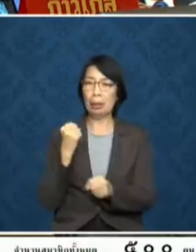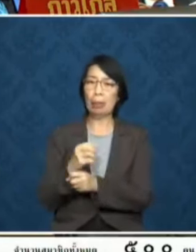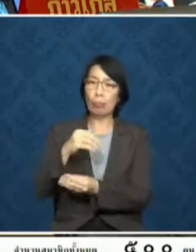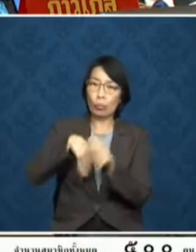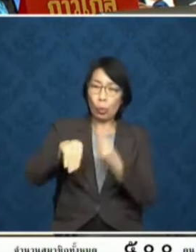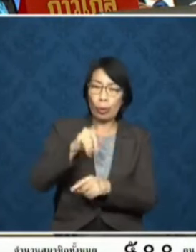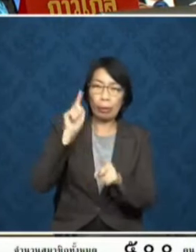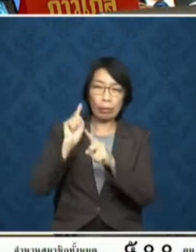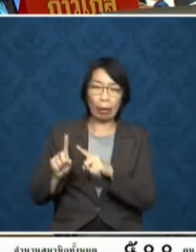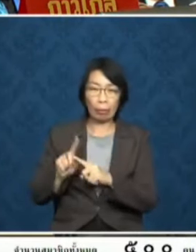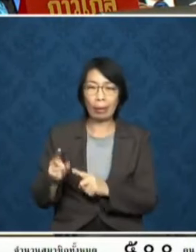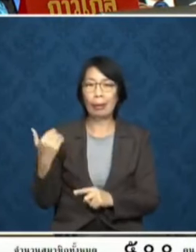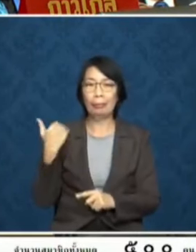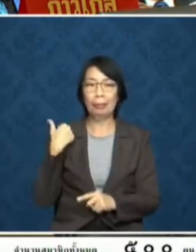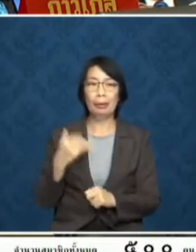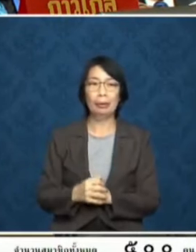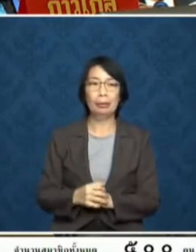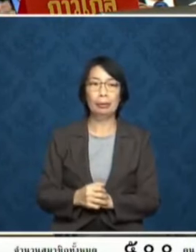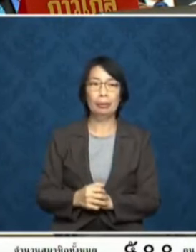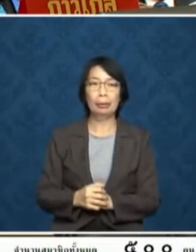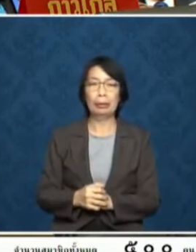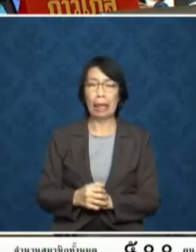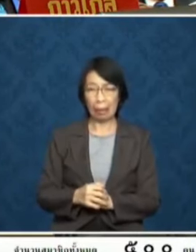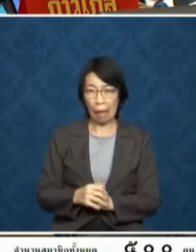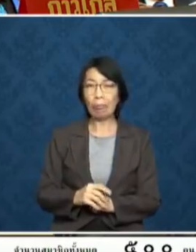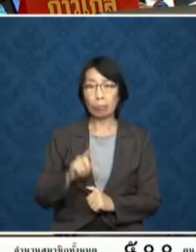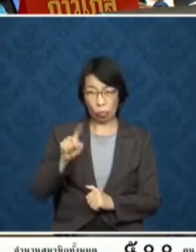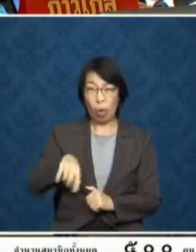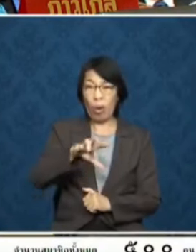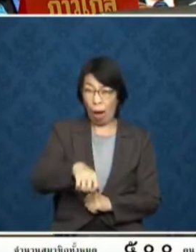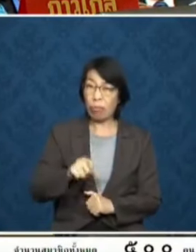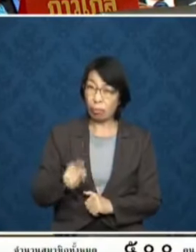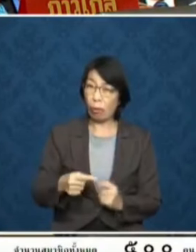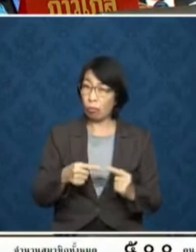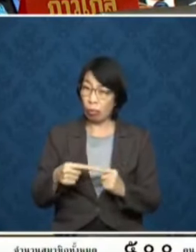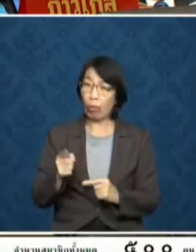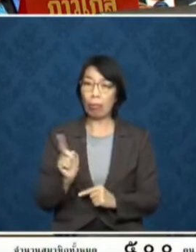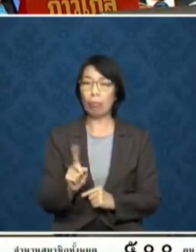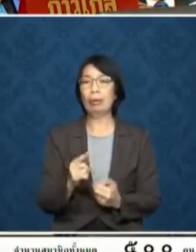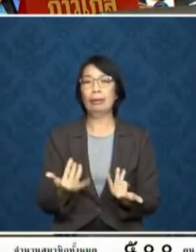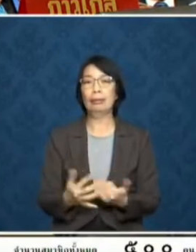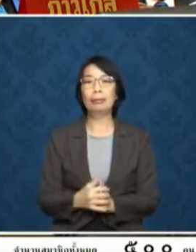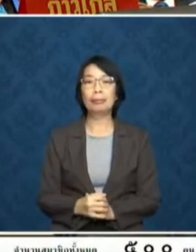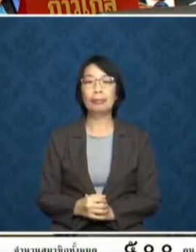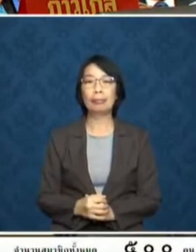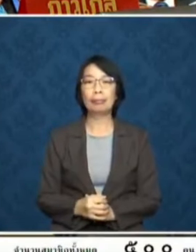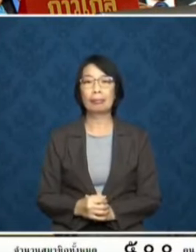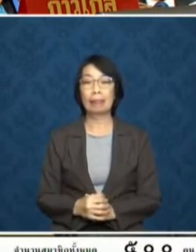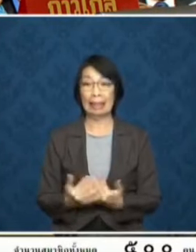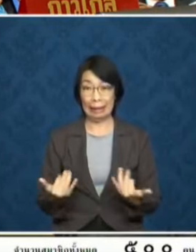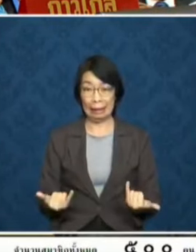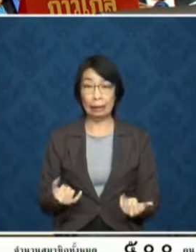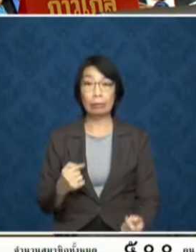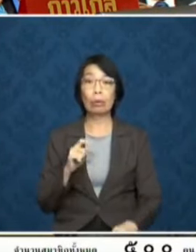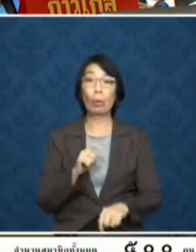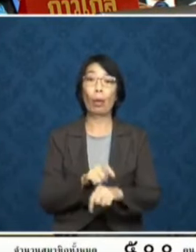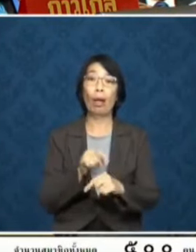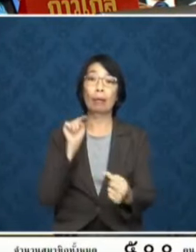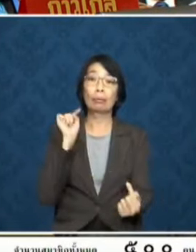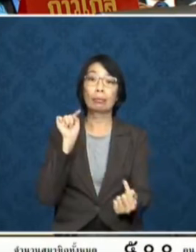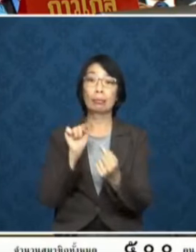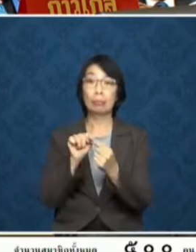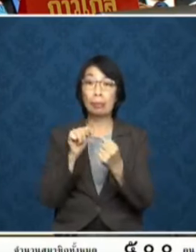ำธุรกิจต่างๆเนี่ยยังมีความจำเป็นแบบนี้อยู่หรือไม่และมันถึงเวลาหรือยังที่เราต้